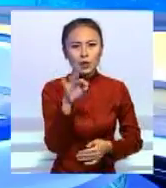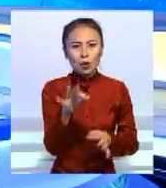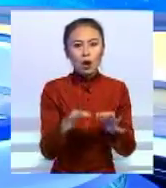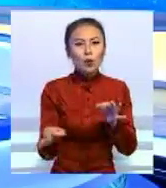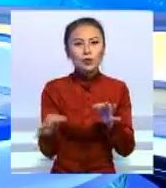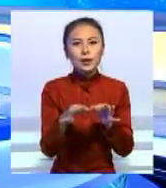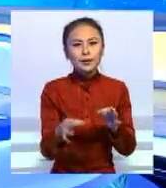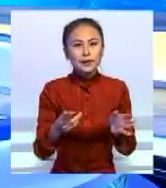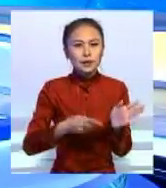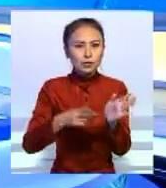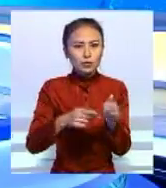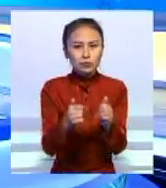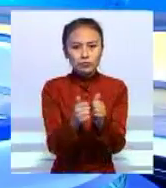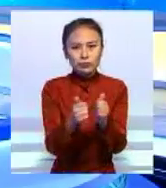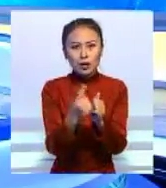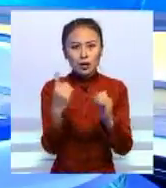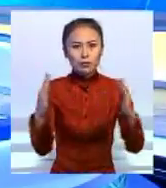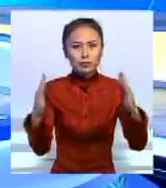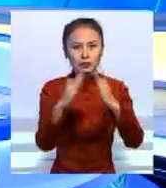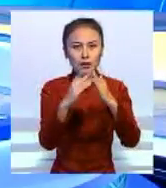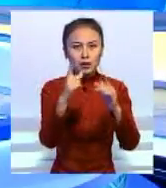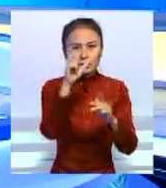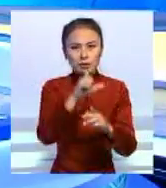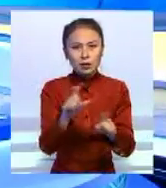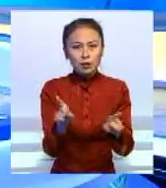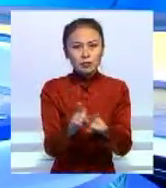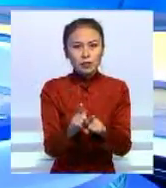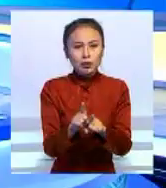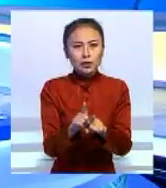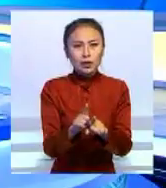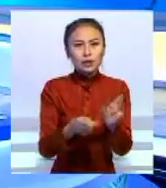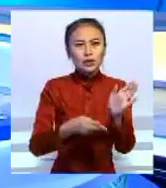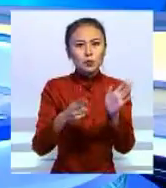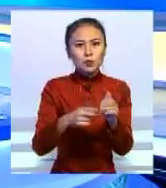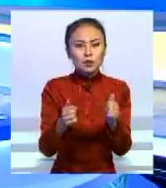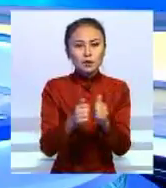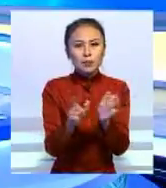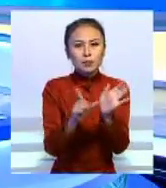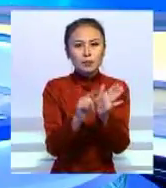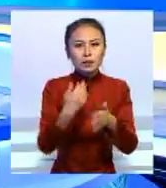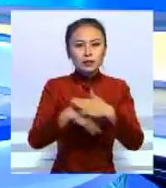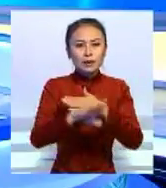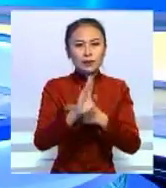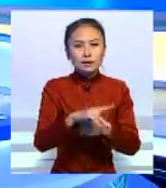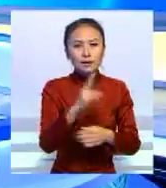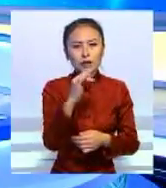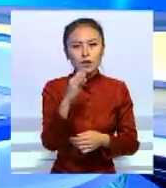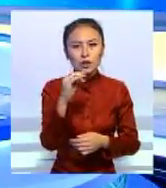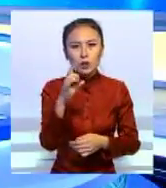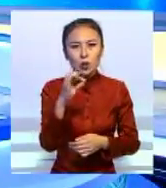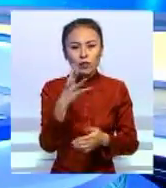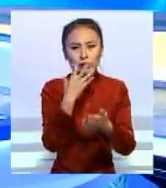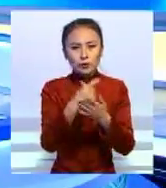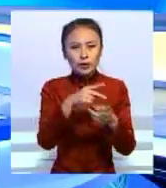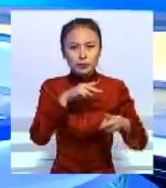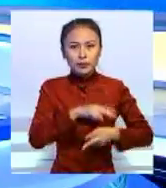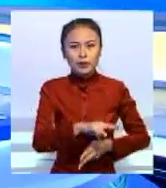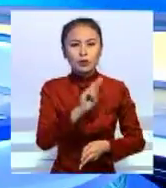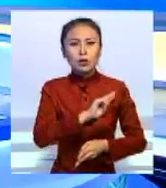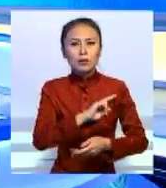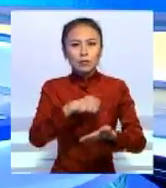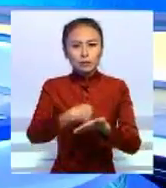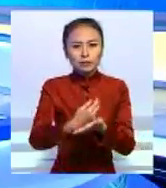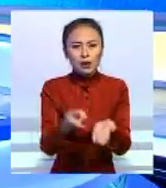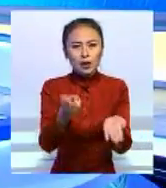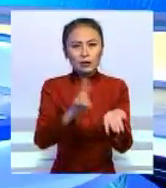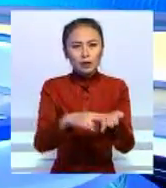темір жолдың бойында орналасқан жалғыз үйден адам аяғы арылмайды. Темір жол саласынан зейнетке шыққан Дариға Жақсылықова өзі еңбек еткен разъезде тұрақтап